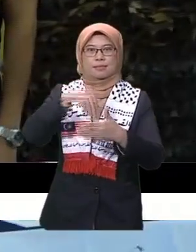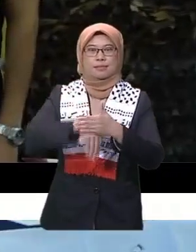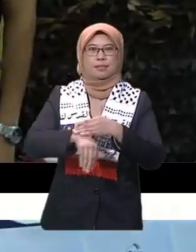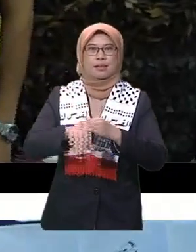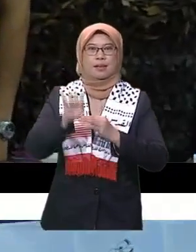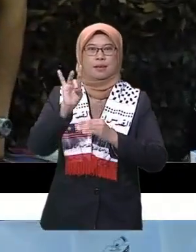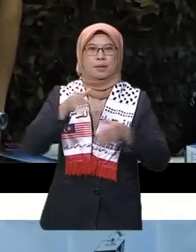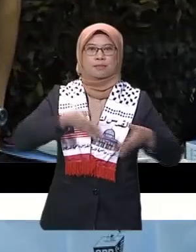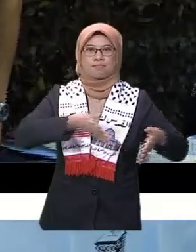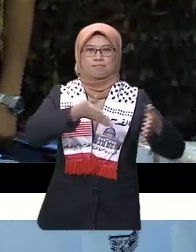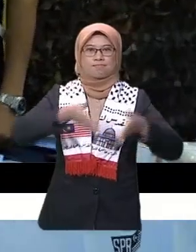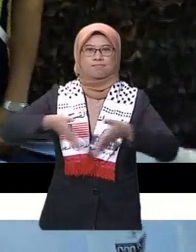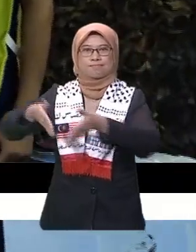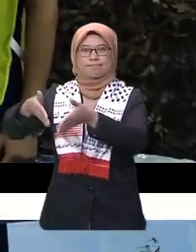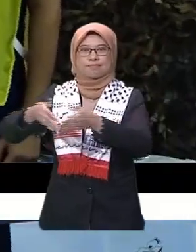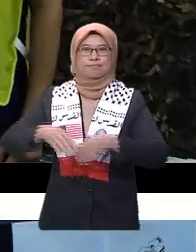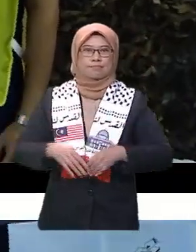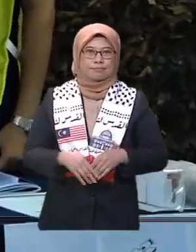saluran